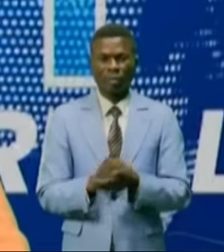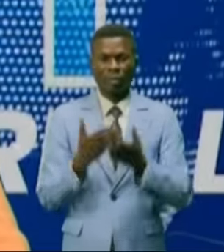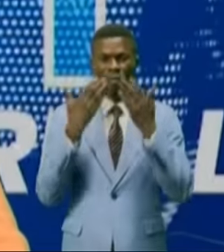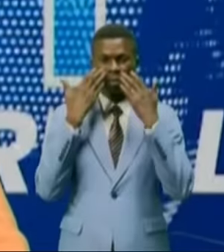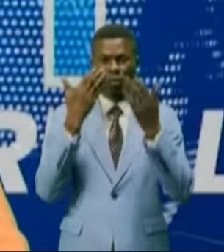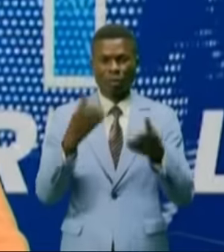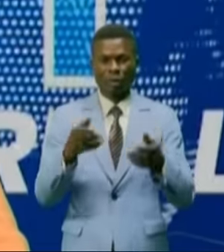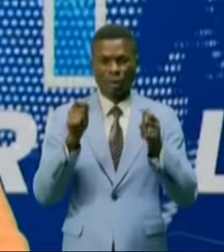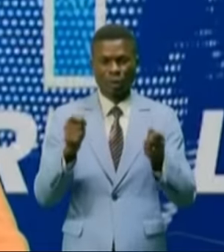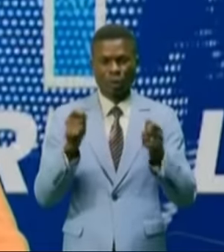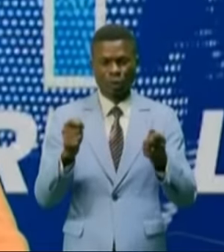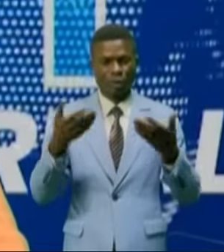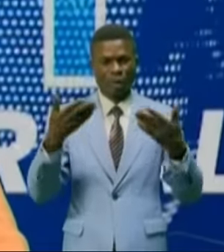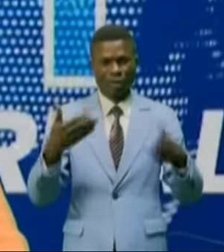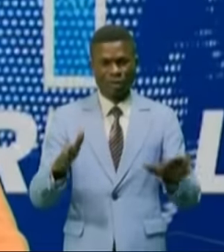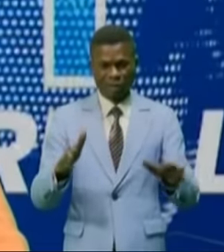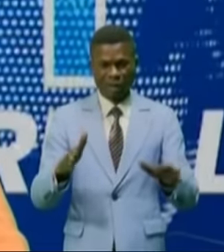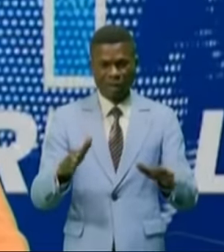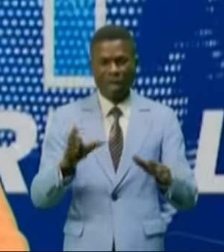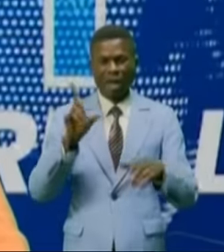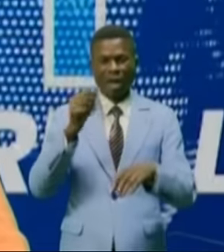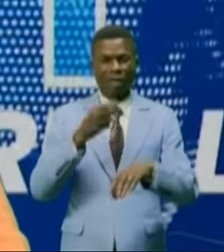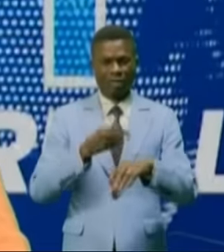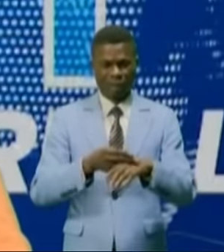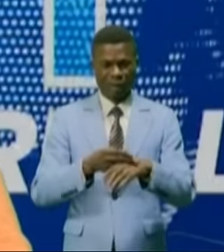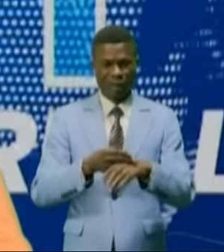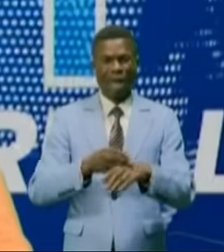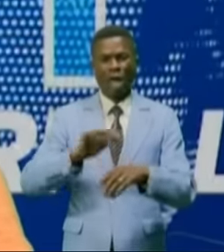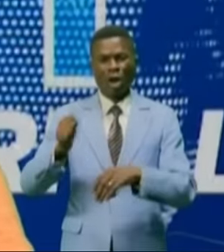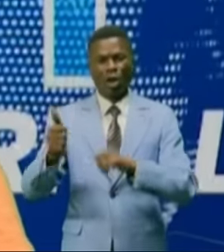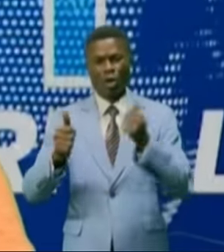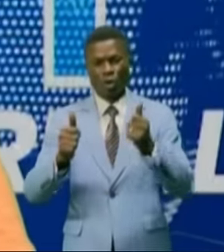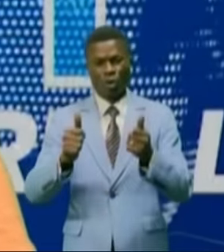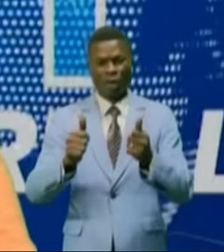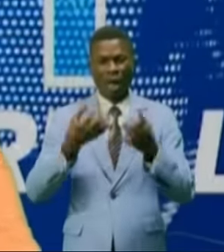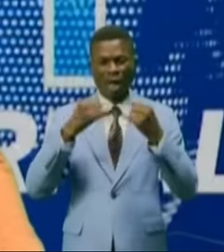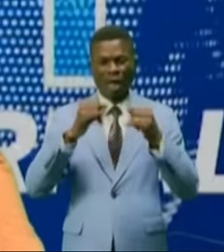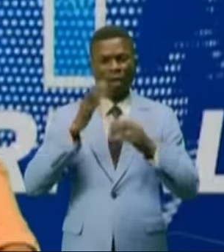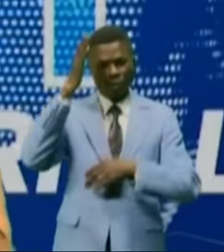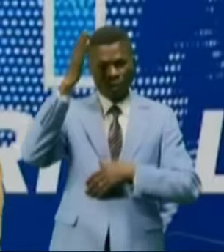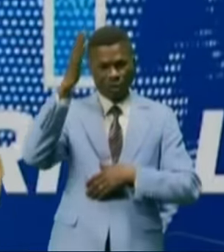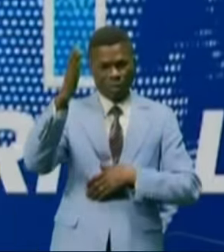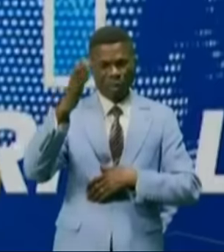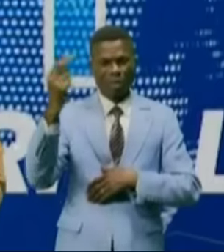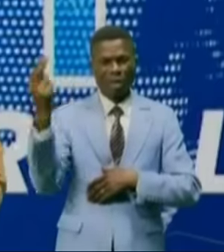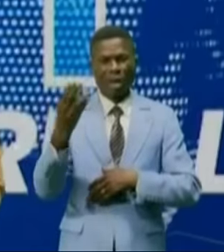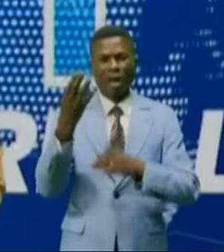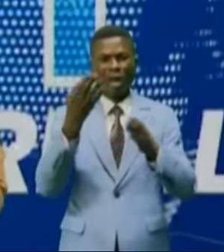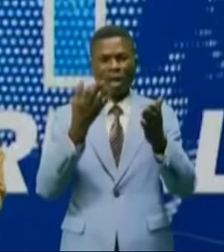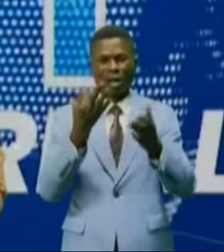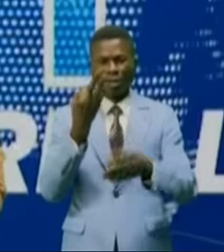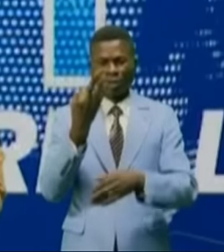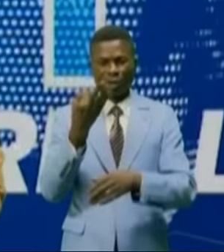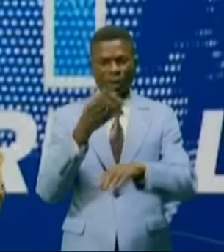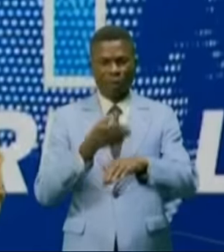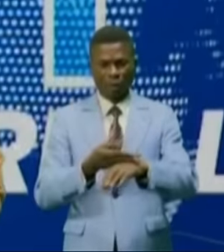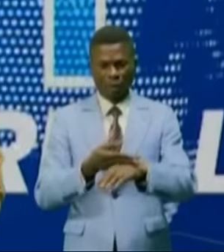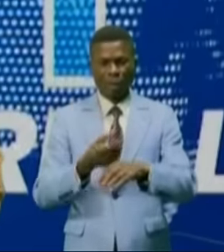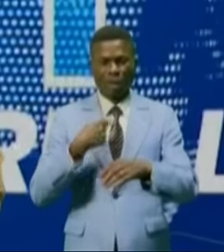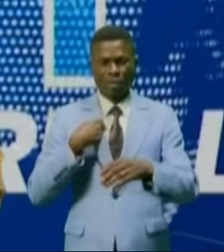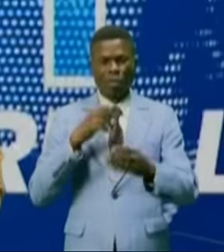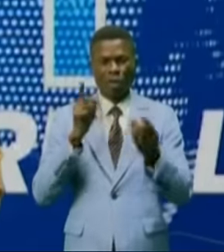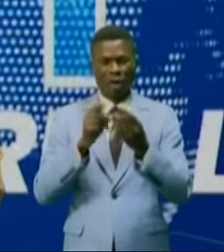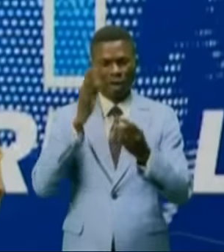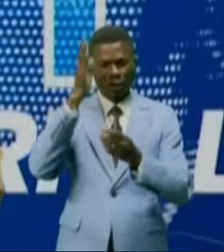Un journal réalisé par Patrick Bapouila sous la supervision d'Angèle Mabiala, une équipe que coordonne de main de maître Oscar